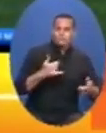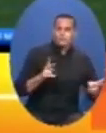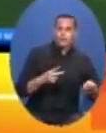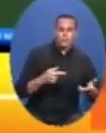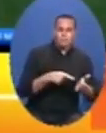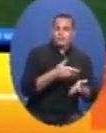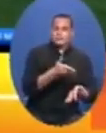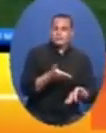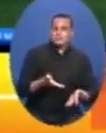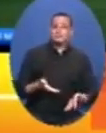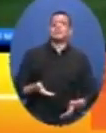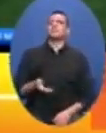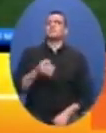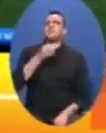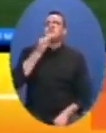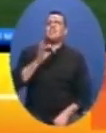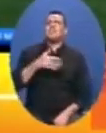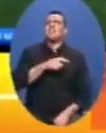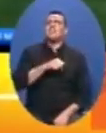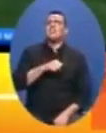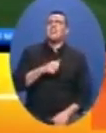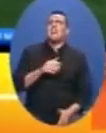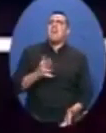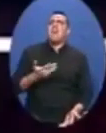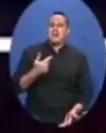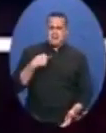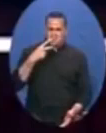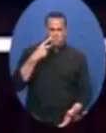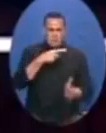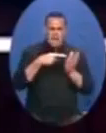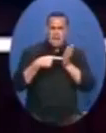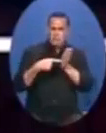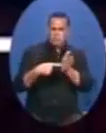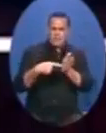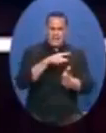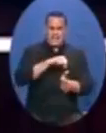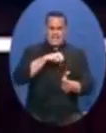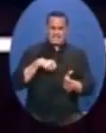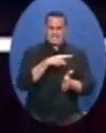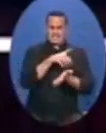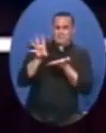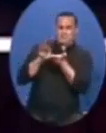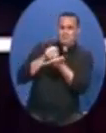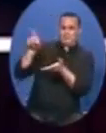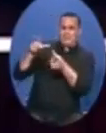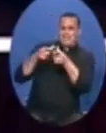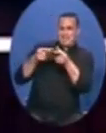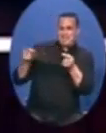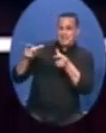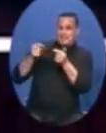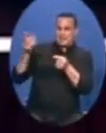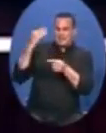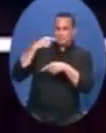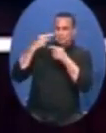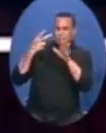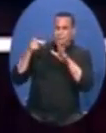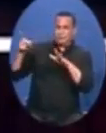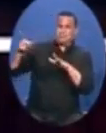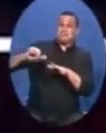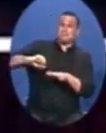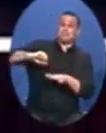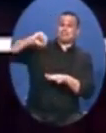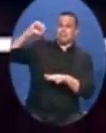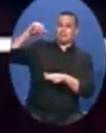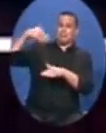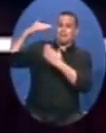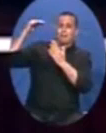בעצם דיברנו לפני השידור, דיברנו על כך שהמודל הסיני היה יפן. יפן הגיעה בשנות ה-80 לשיא כוחה, מאז היא בירידה, היא